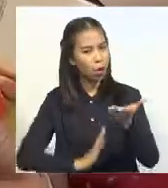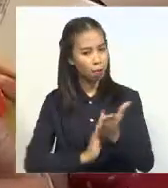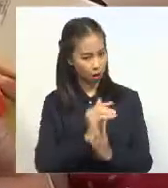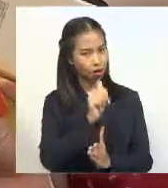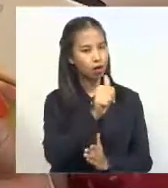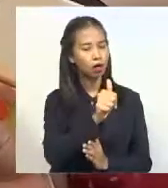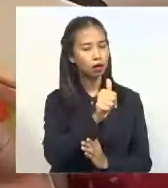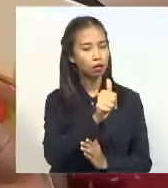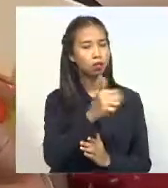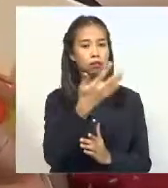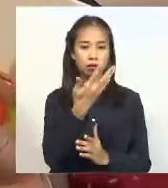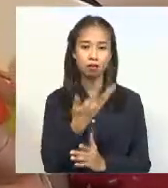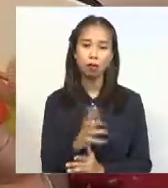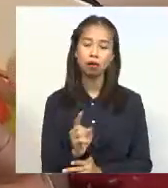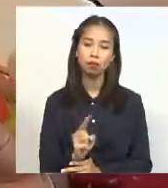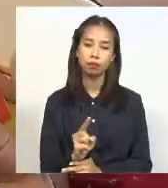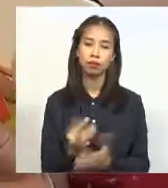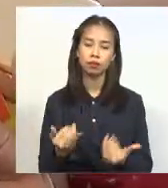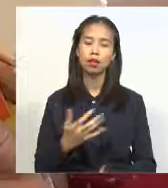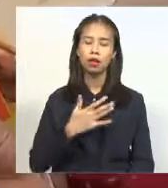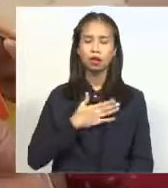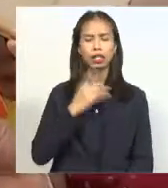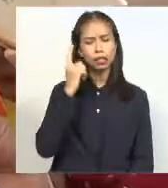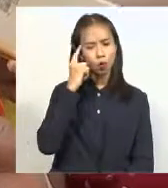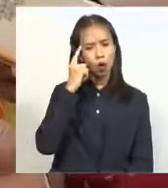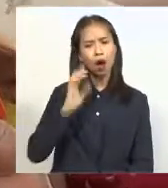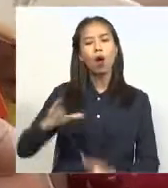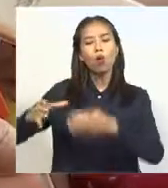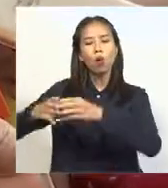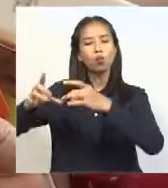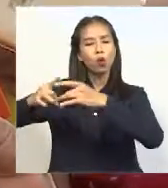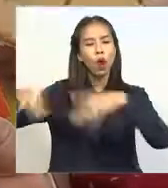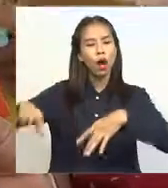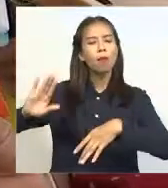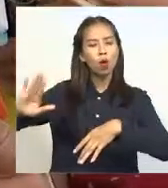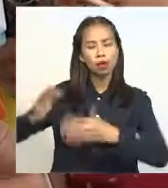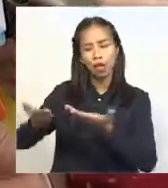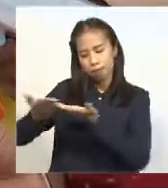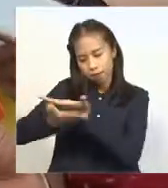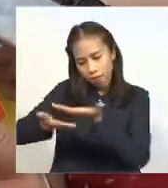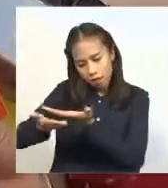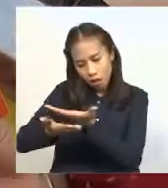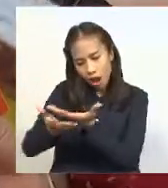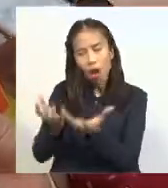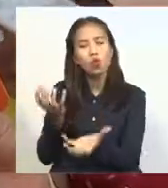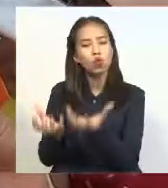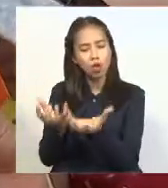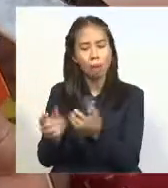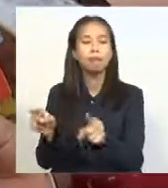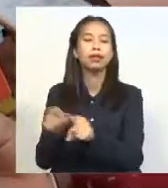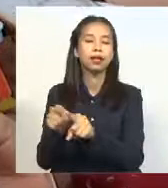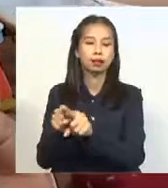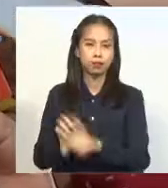แล้วก็ผมคิดว่าเป็นเรื่องที่ฝ่ายค้านเองก็อยากให้พิจารณาด้วยความเป็นธรรมในเรื่องต่างๆด้วยนะครับ